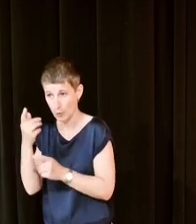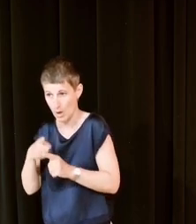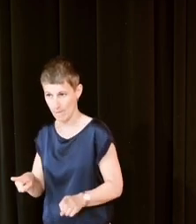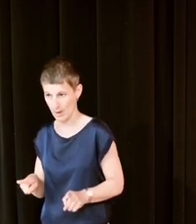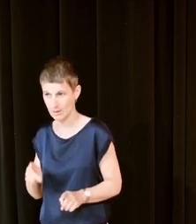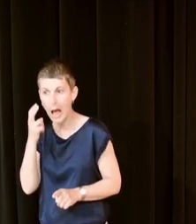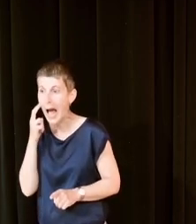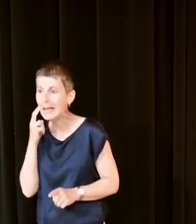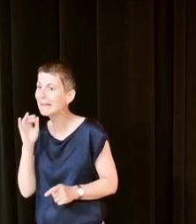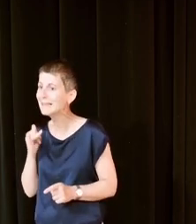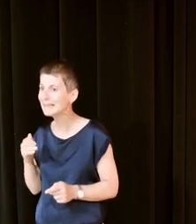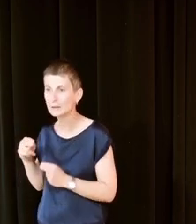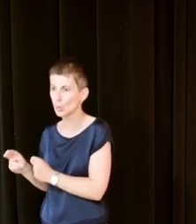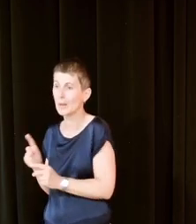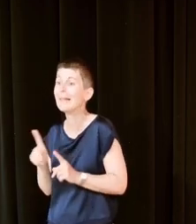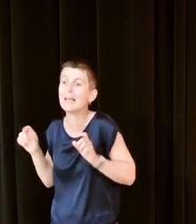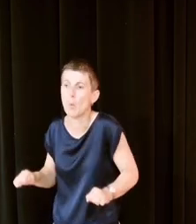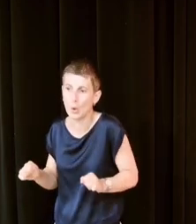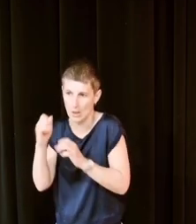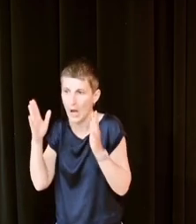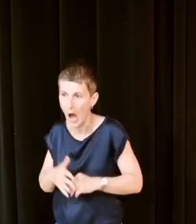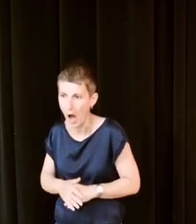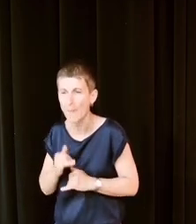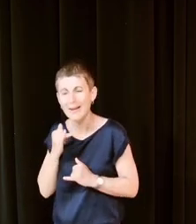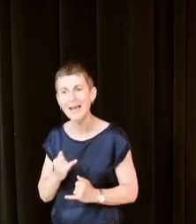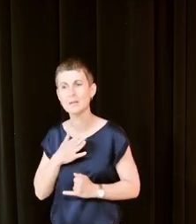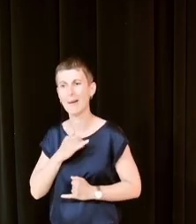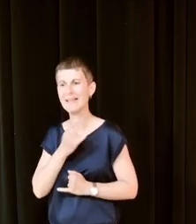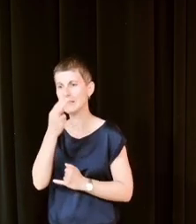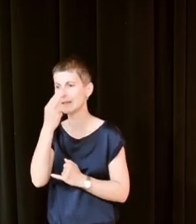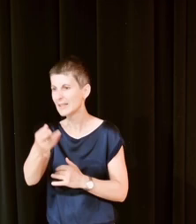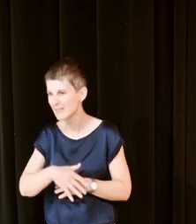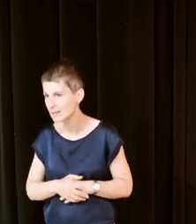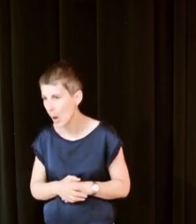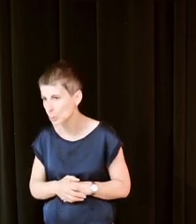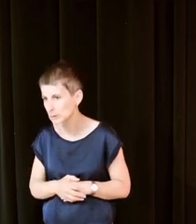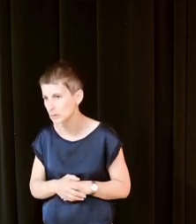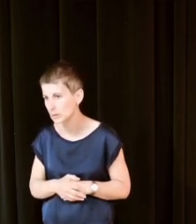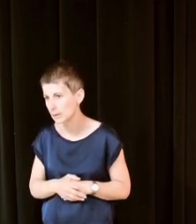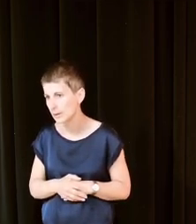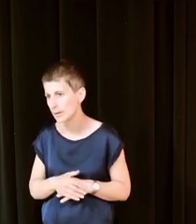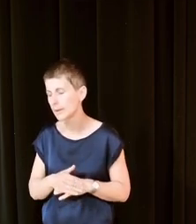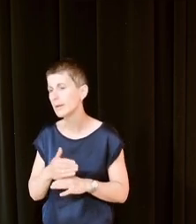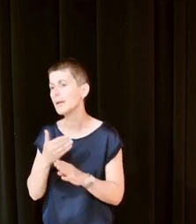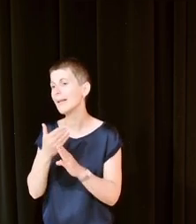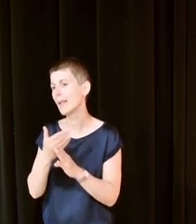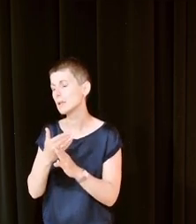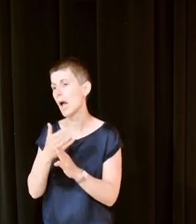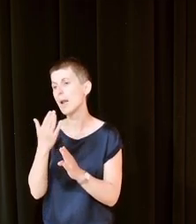alte Identität zurück. Und sie hat eben herausgefunden, das beschreibe ich gleich noch ein bisschen mehr im Detail, es geht einerseits